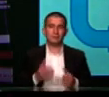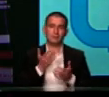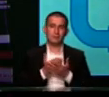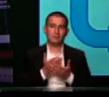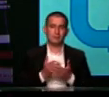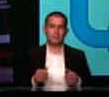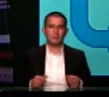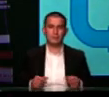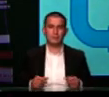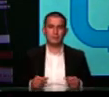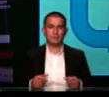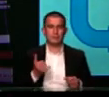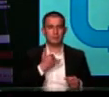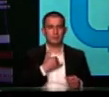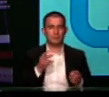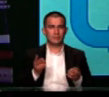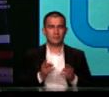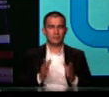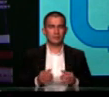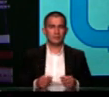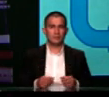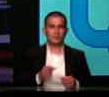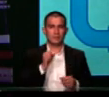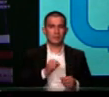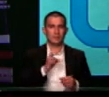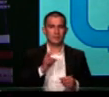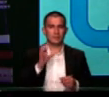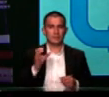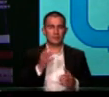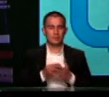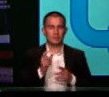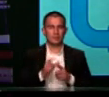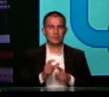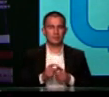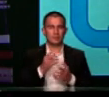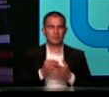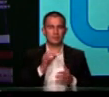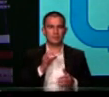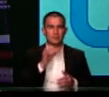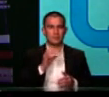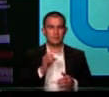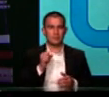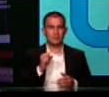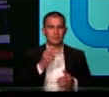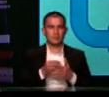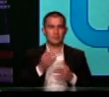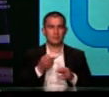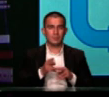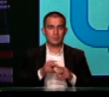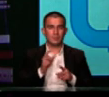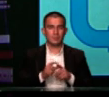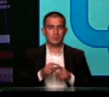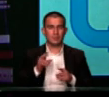uchun bizga ABC matnni SI usulida shifrlash va